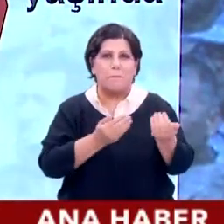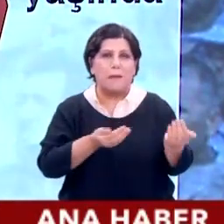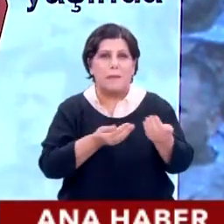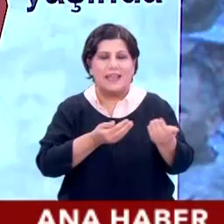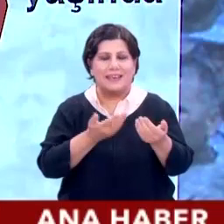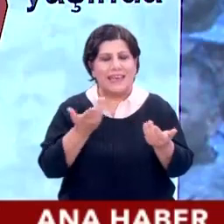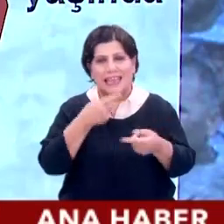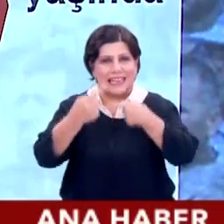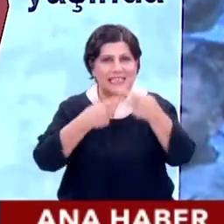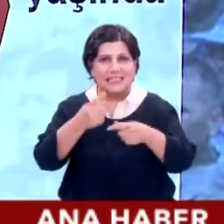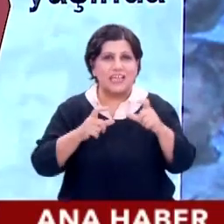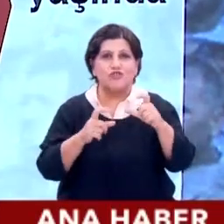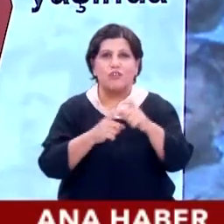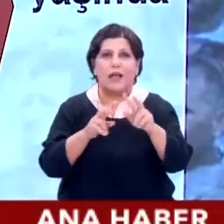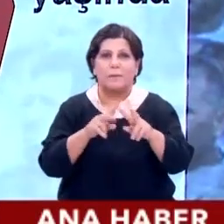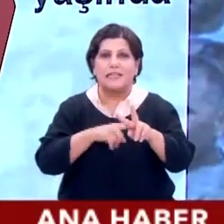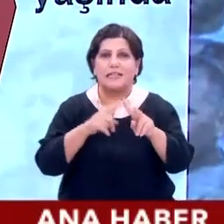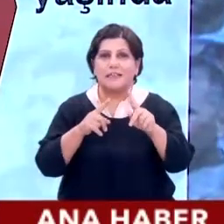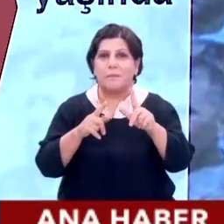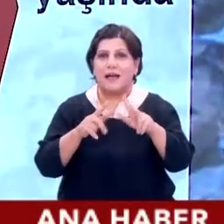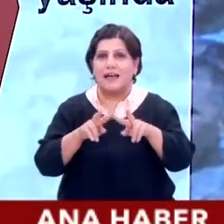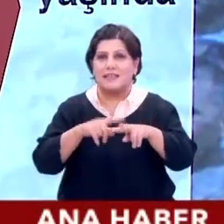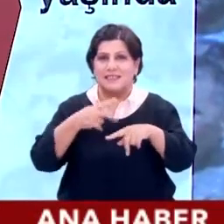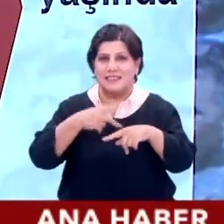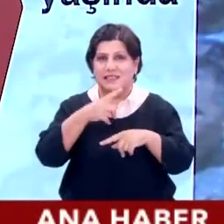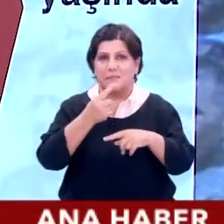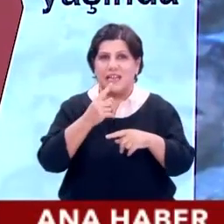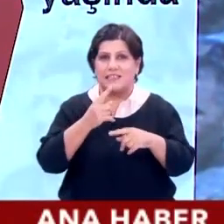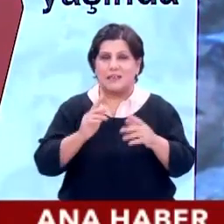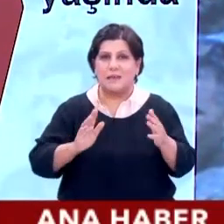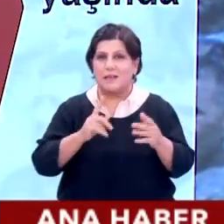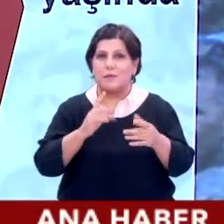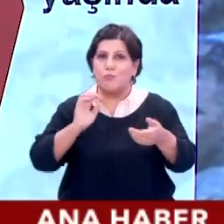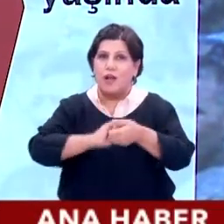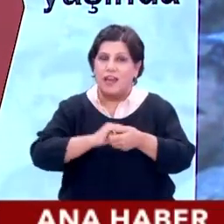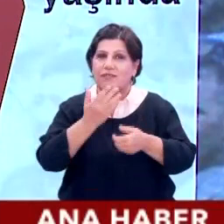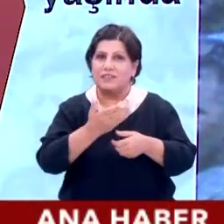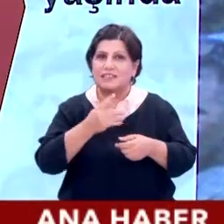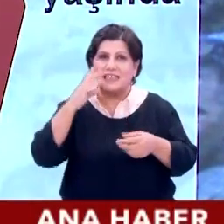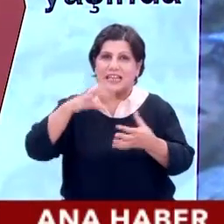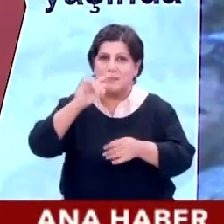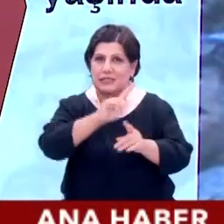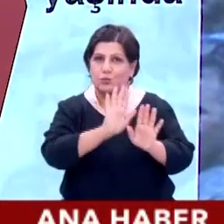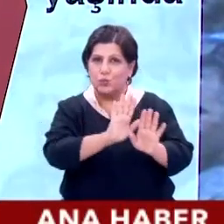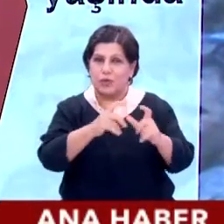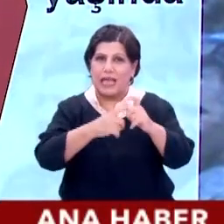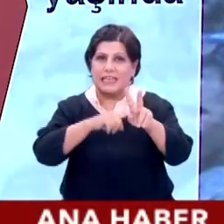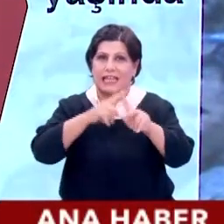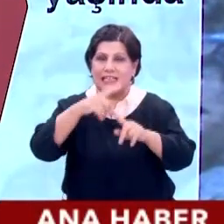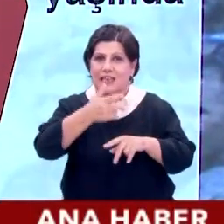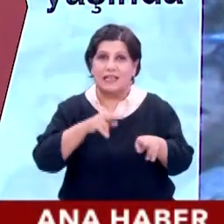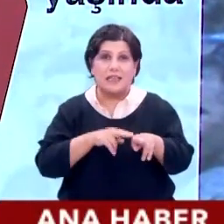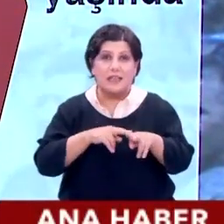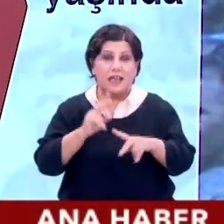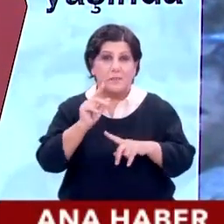dersiniz Cem Yılmaz Cem Bey de biraz muhalif kimliğiyle Cem Beyciğim Siz de durun eyt'lisiniz Kenan